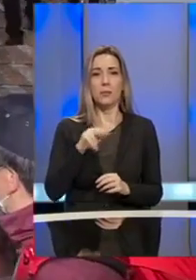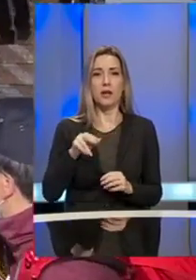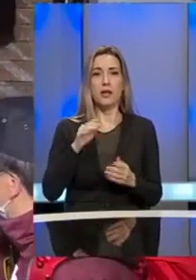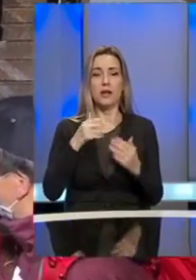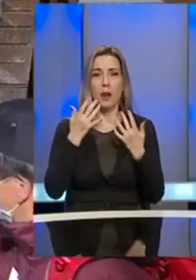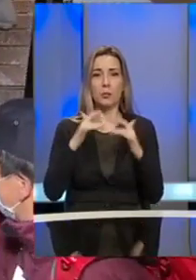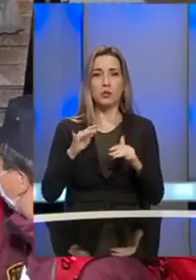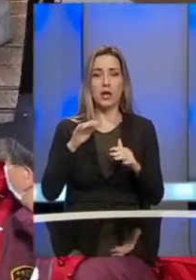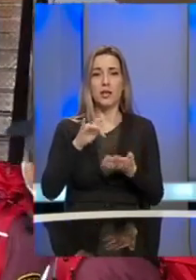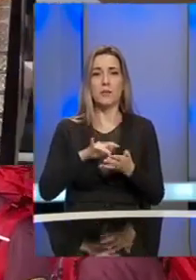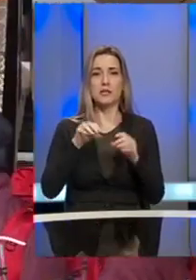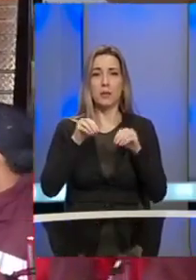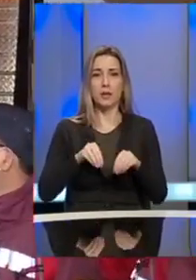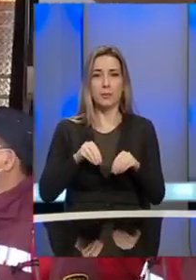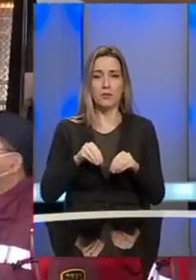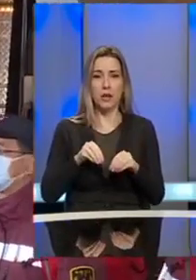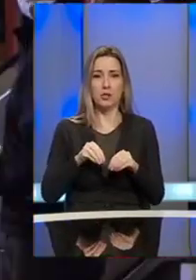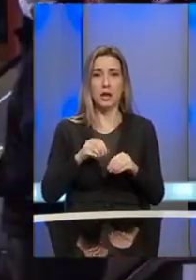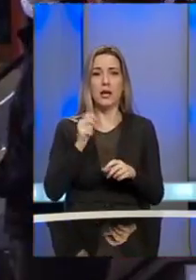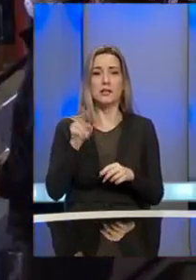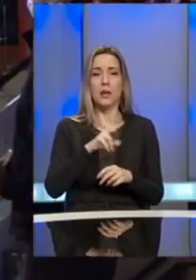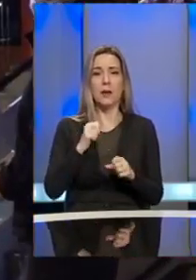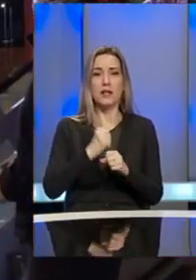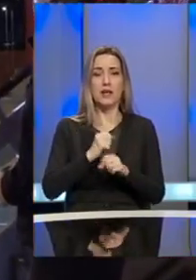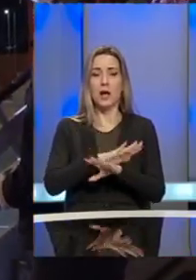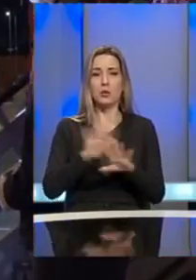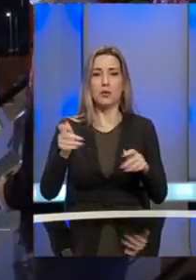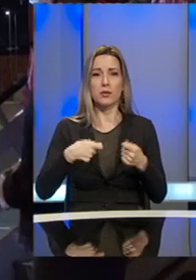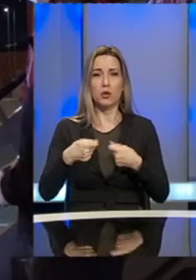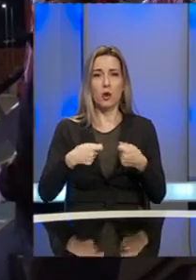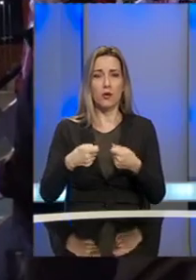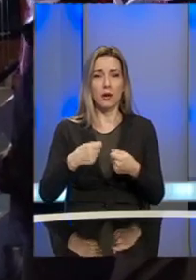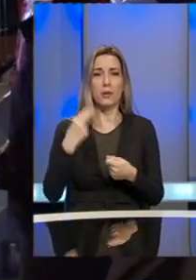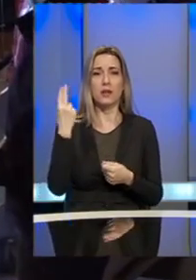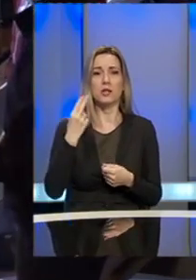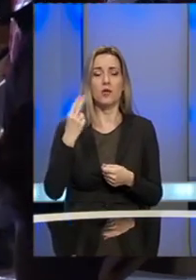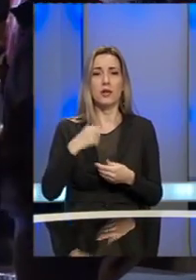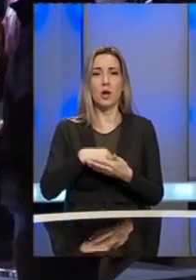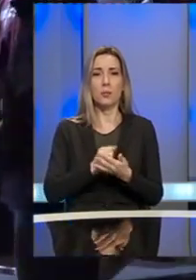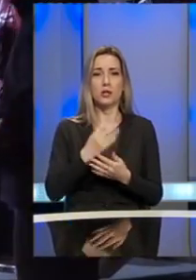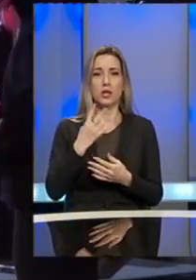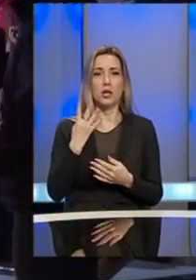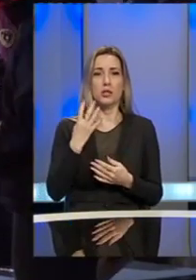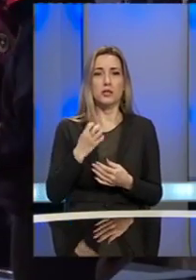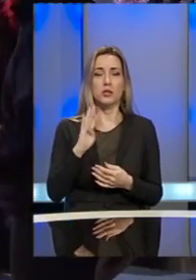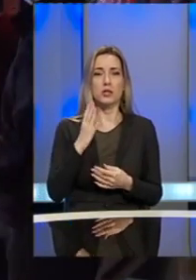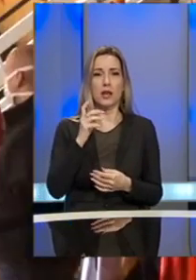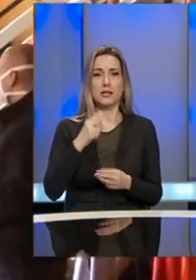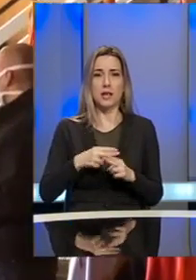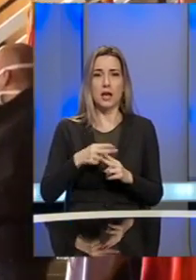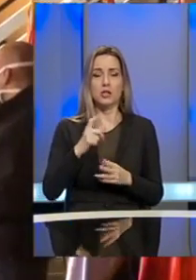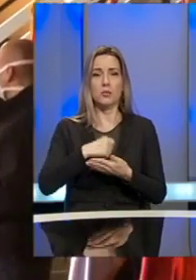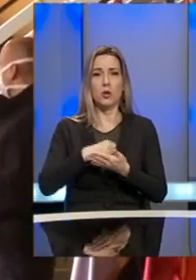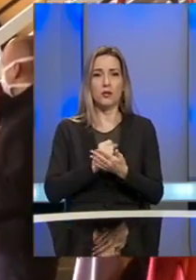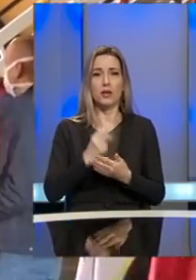mjesta prebivališta. Zabranjen je rad svim trgovinama. Slovenija bilježi 414 zaraženih, te je